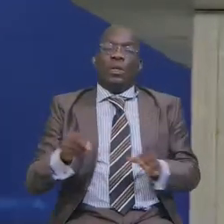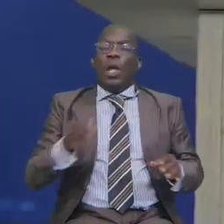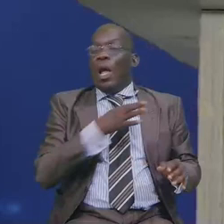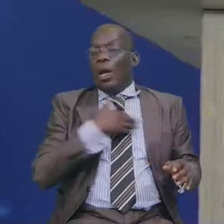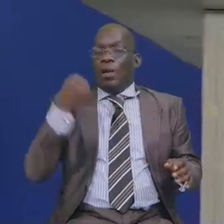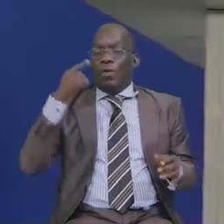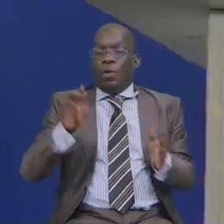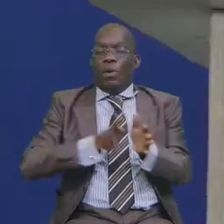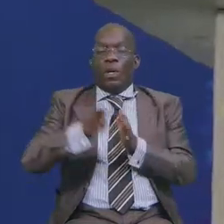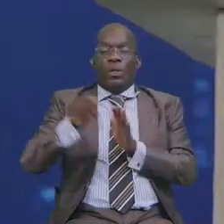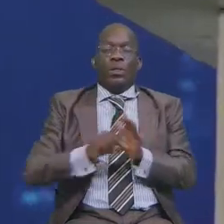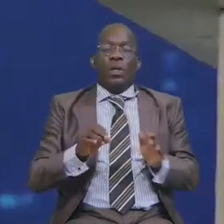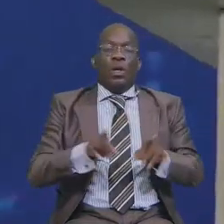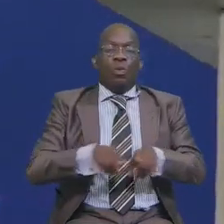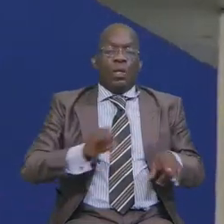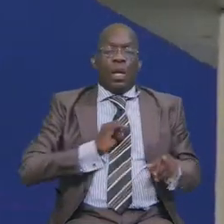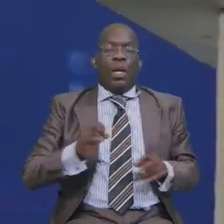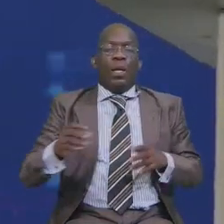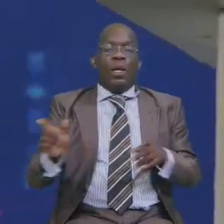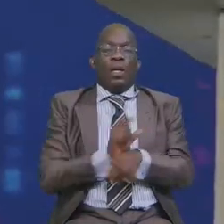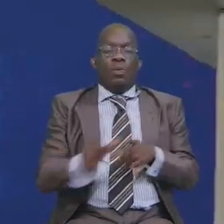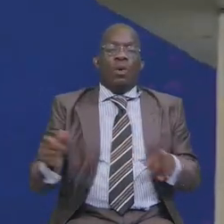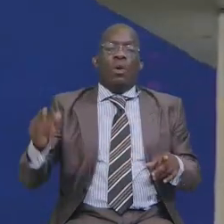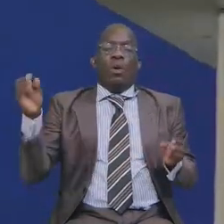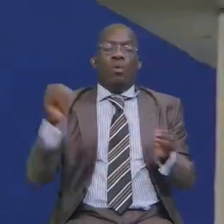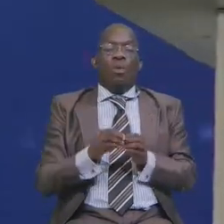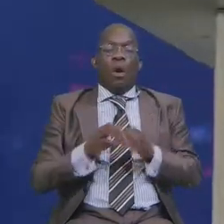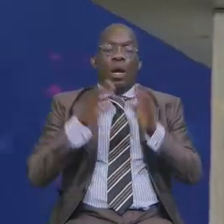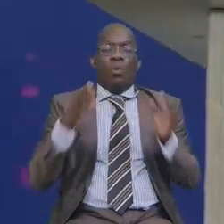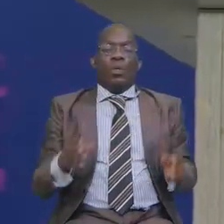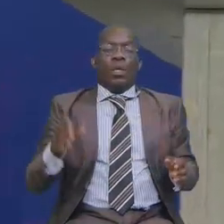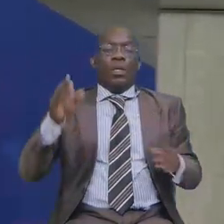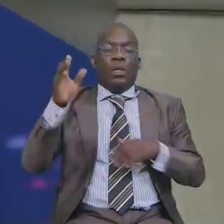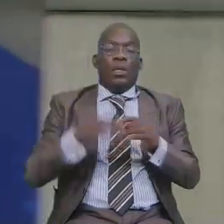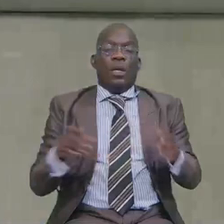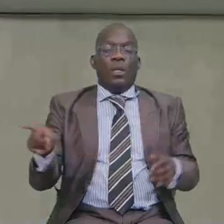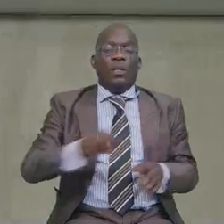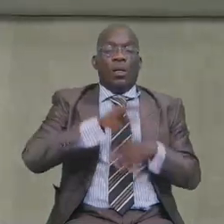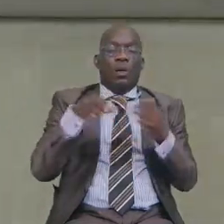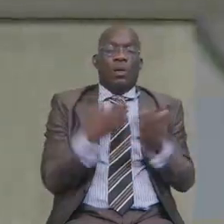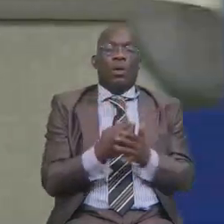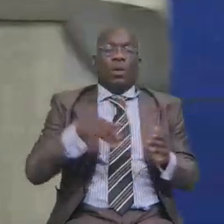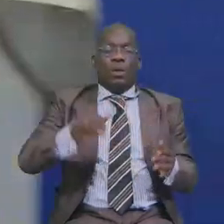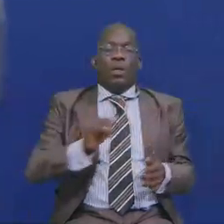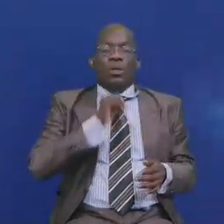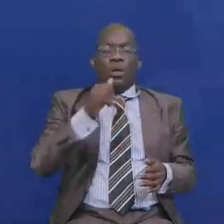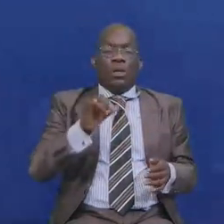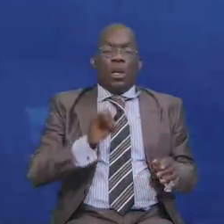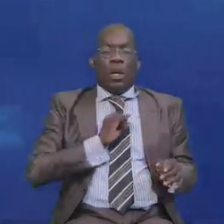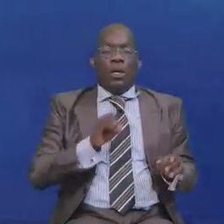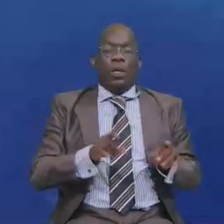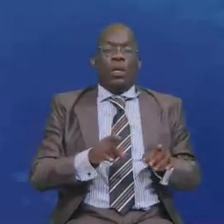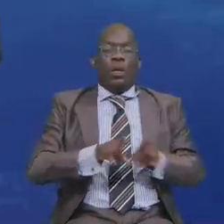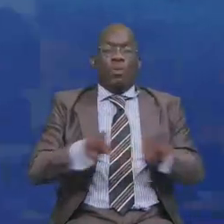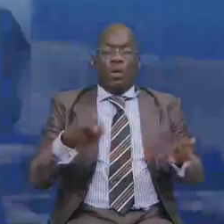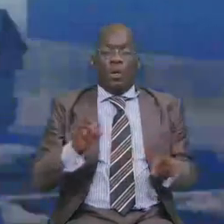j'ai travaillé plus que tous. Toutefois, pas moi, mais la grâce de Dieu qui est